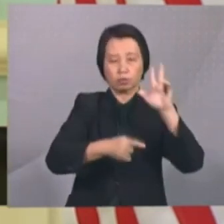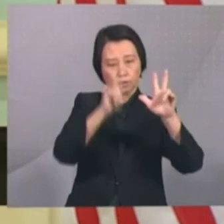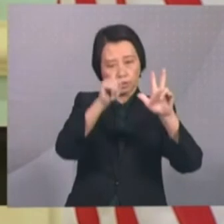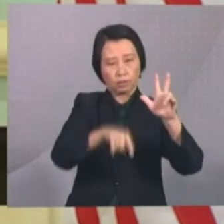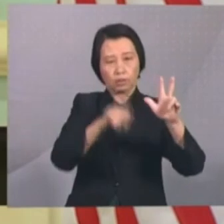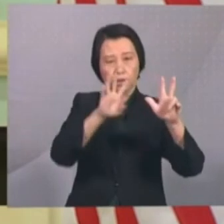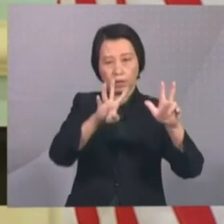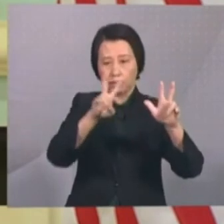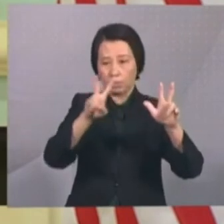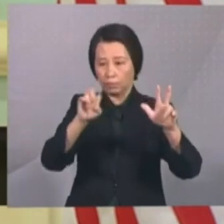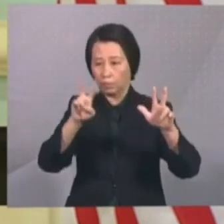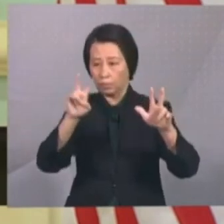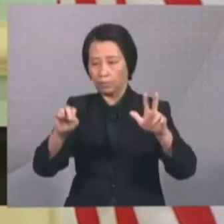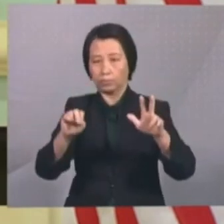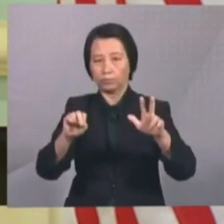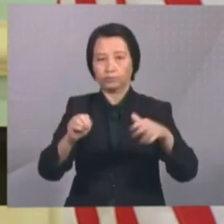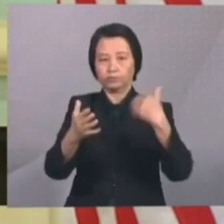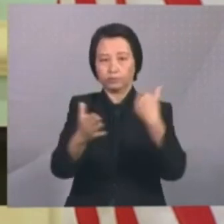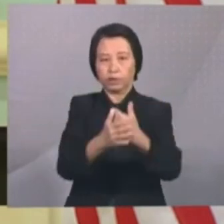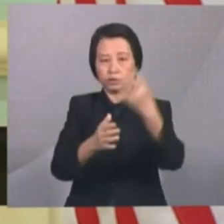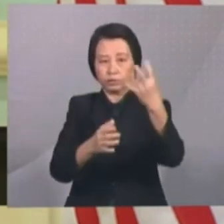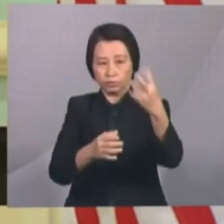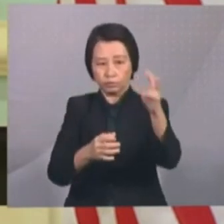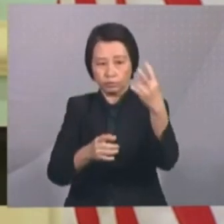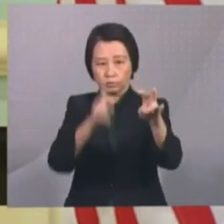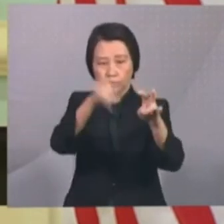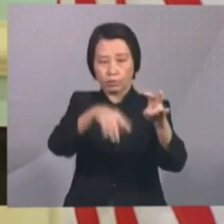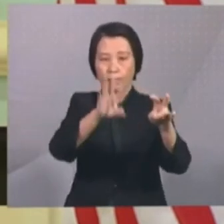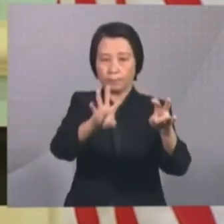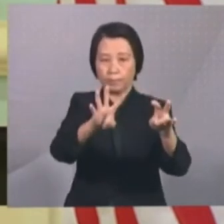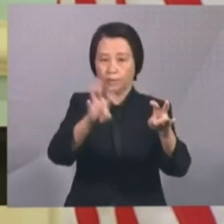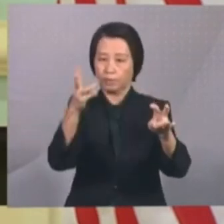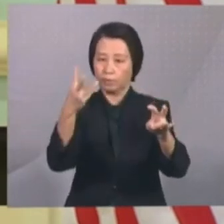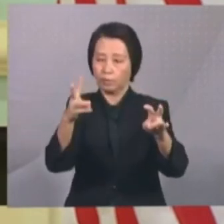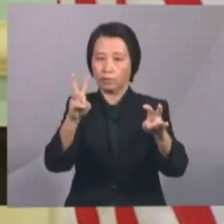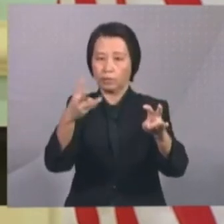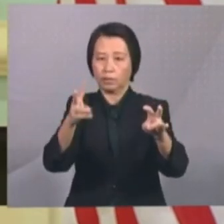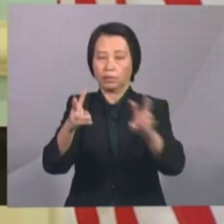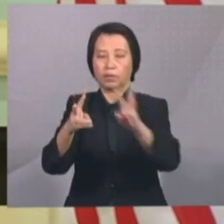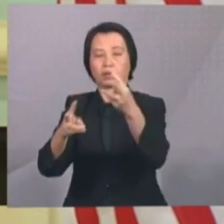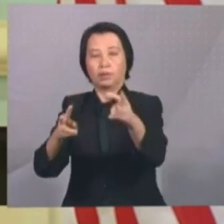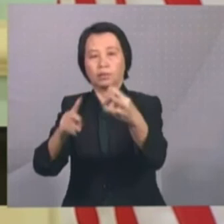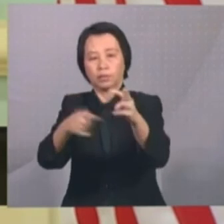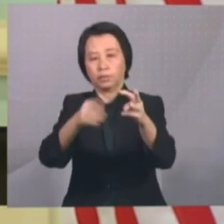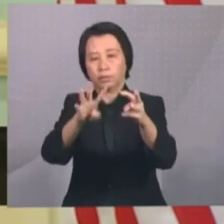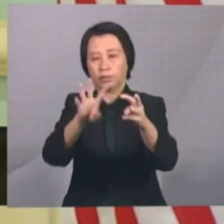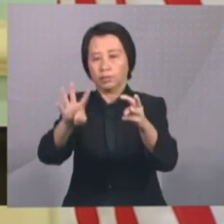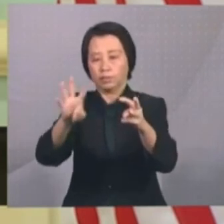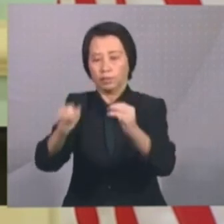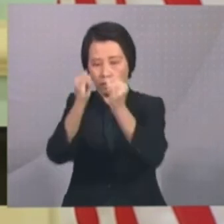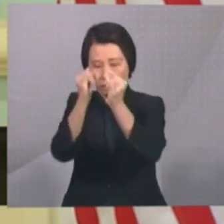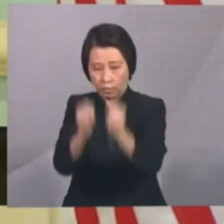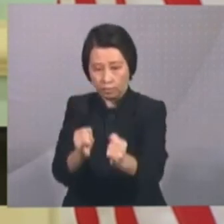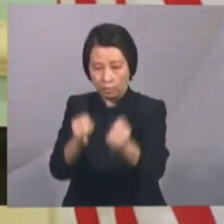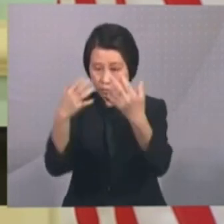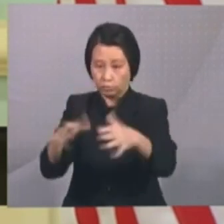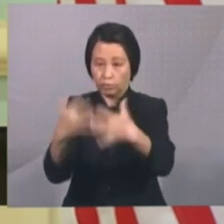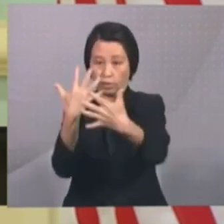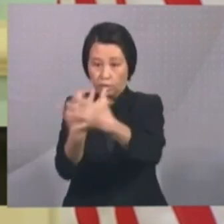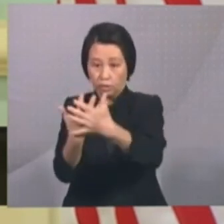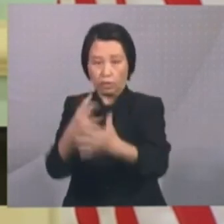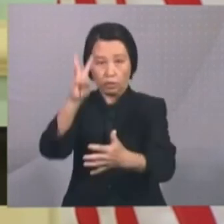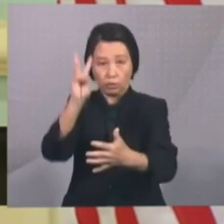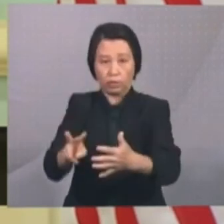2020 dan sejak 17april nambel a1445 individu yang di